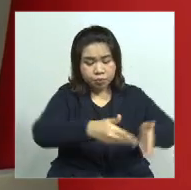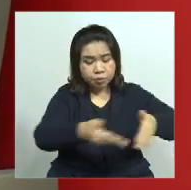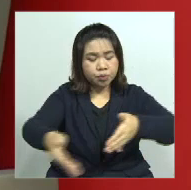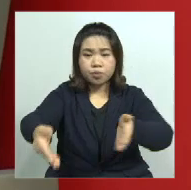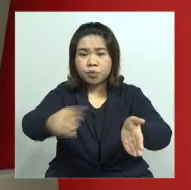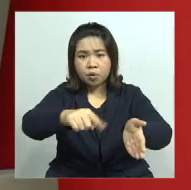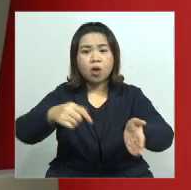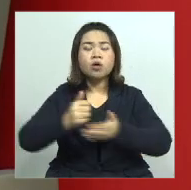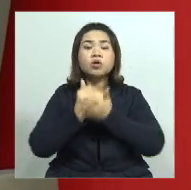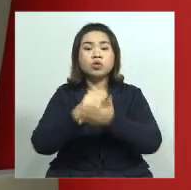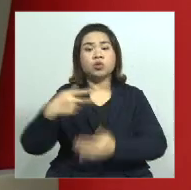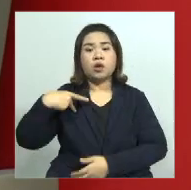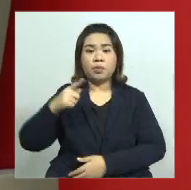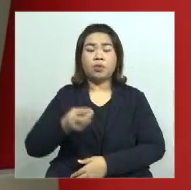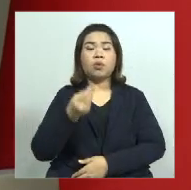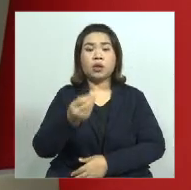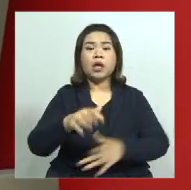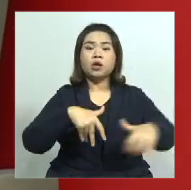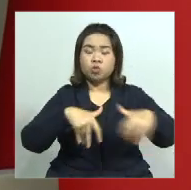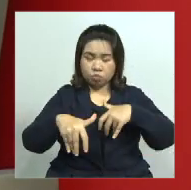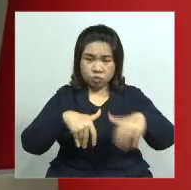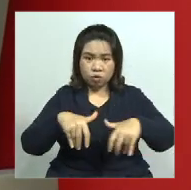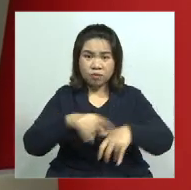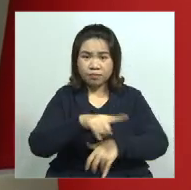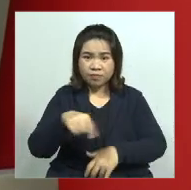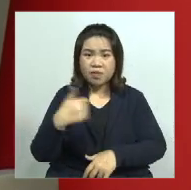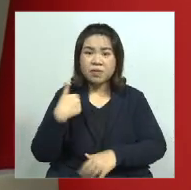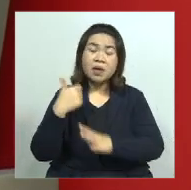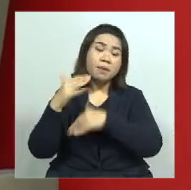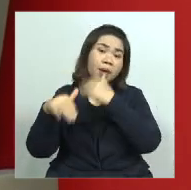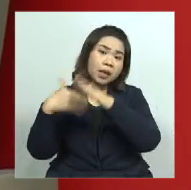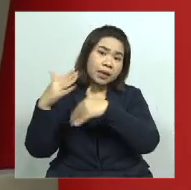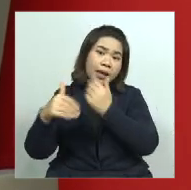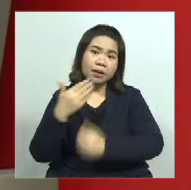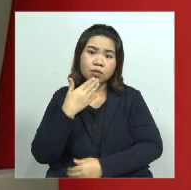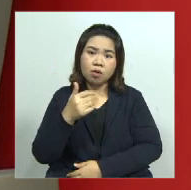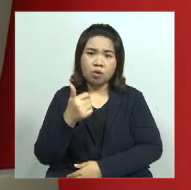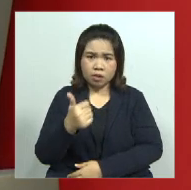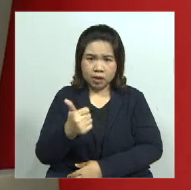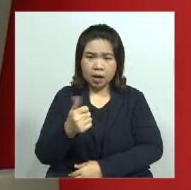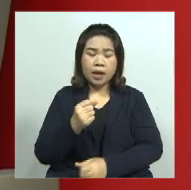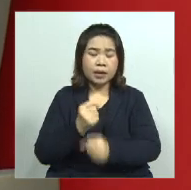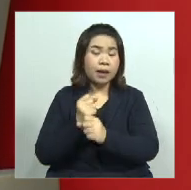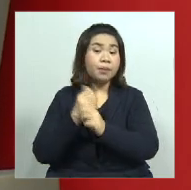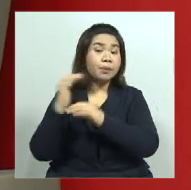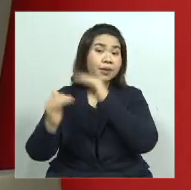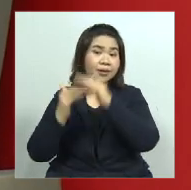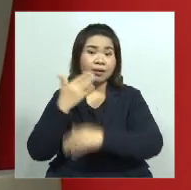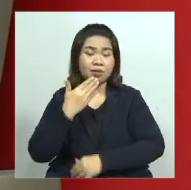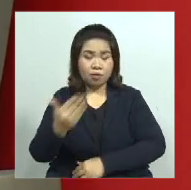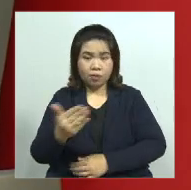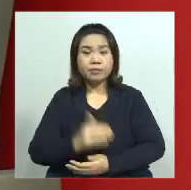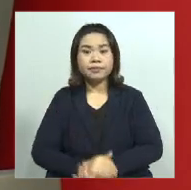ประโยชน์ให้กับประชาชนริมแม่น้ำแล้วก็ส่งเสริมการพัฒนาก้าวหน้าอย่างยั่งยืนสร้างความเจริญรุ่งเรือง